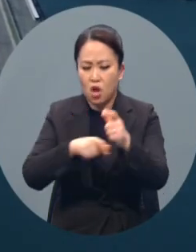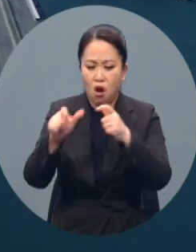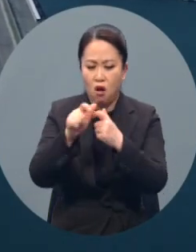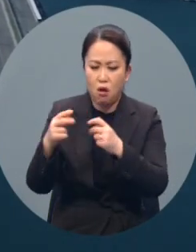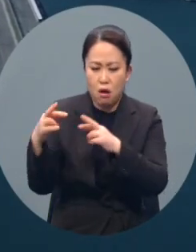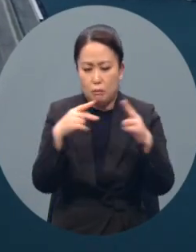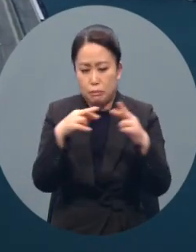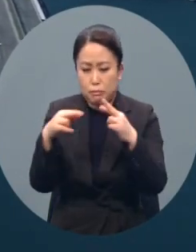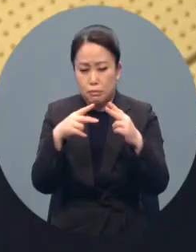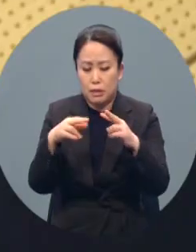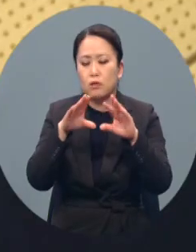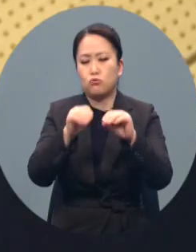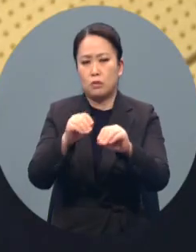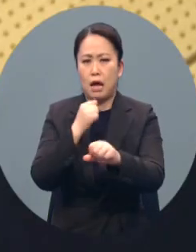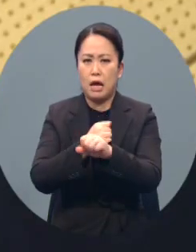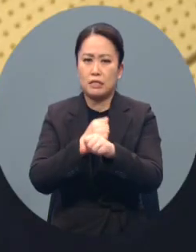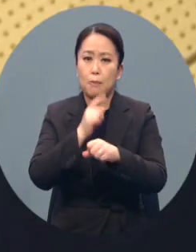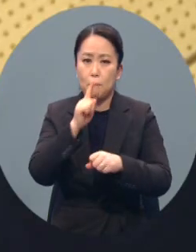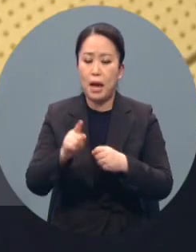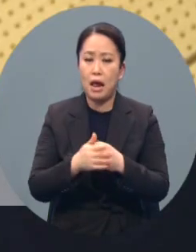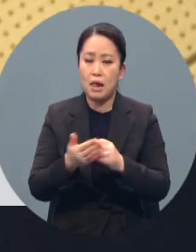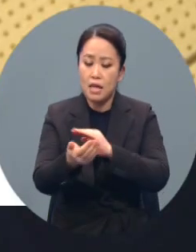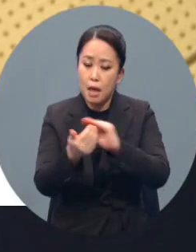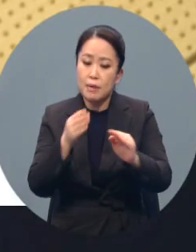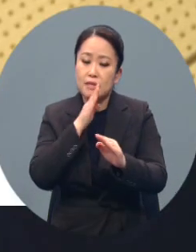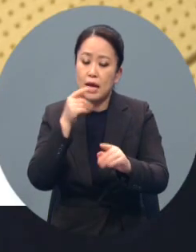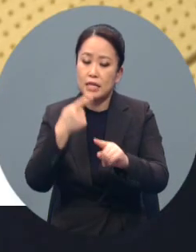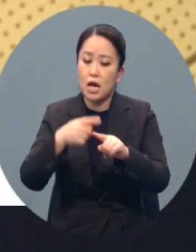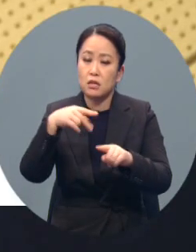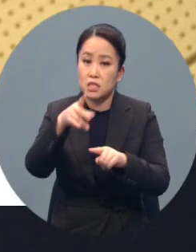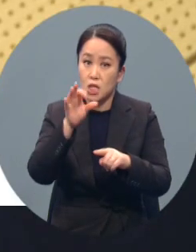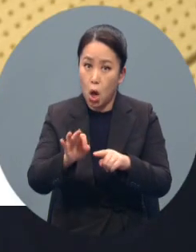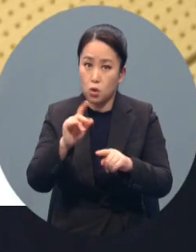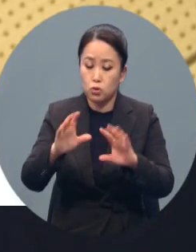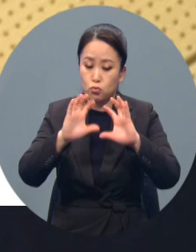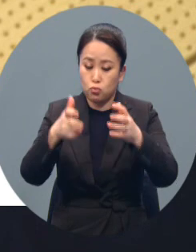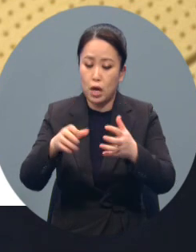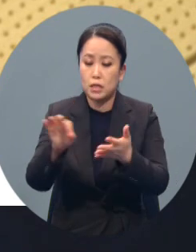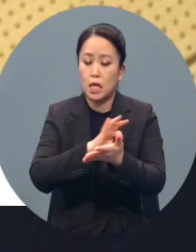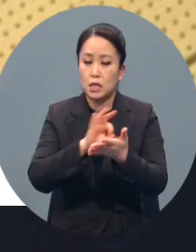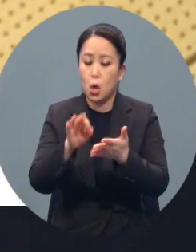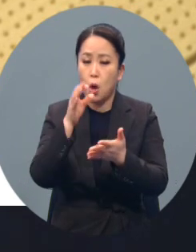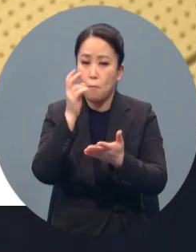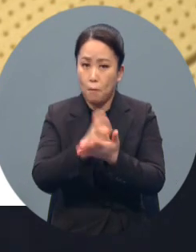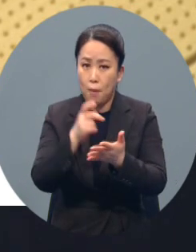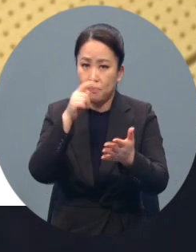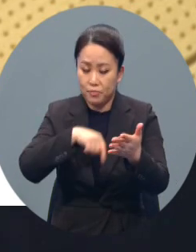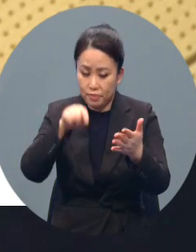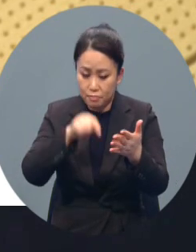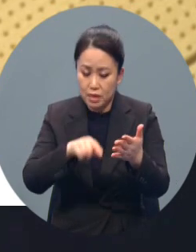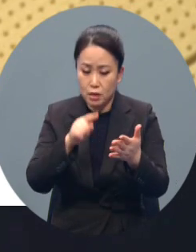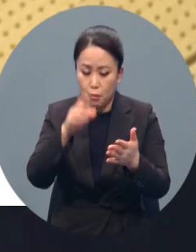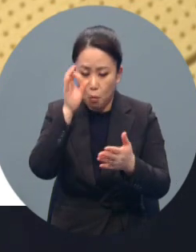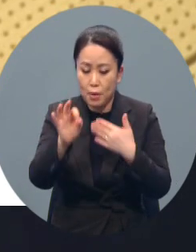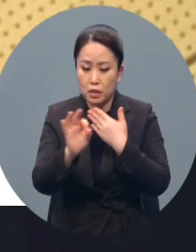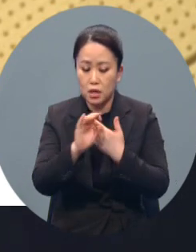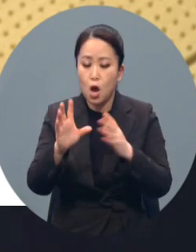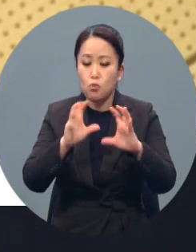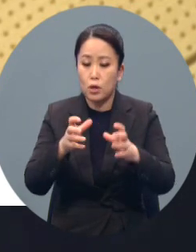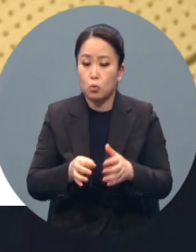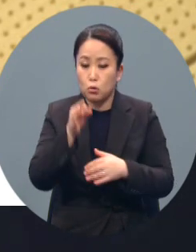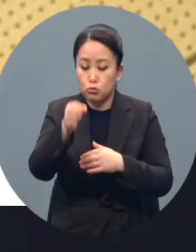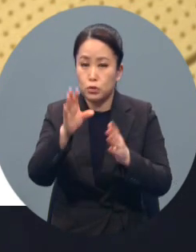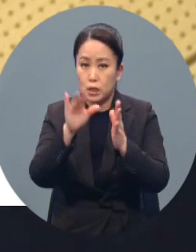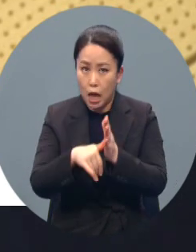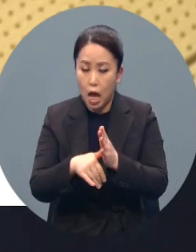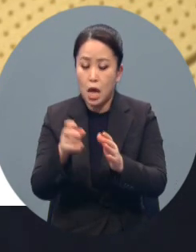의견도 나왔습니다. 예비 타당성 조사나 이렇게 당연히 국가 재정법상에서 국가에서 돈을 줄 때도 철도 사업은 기본적으로 그 사업 자체 차량